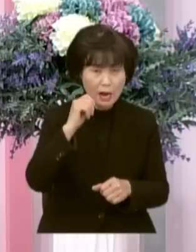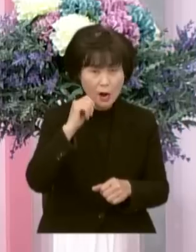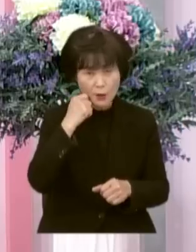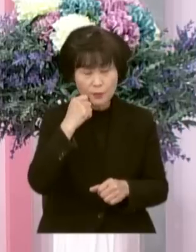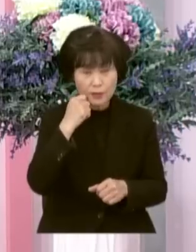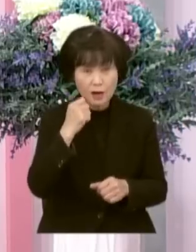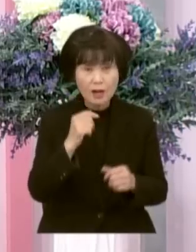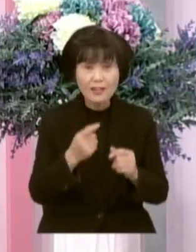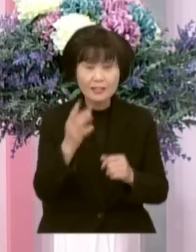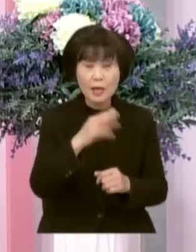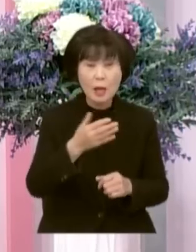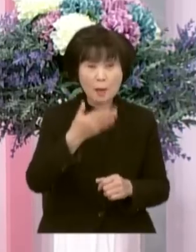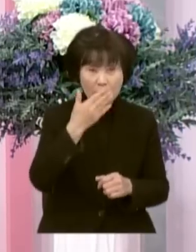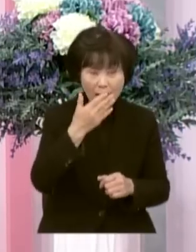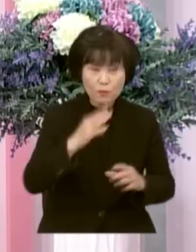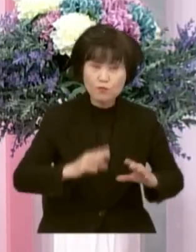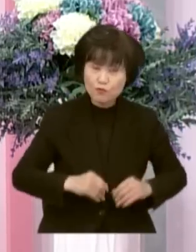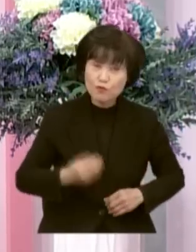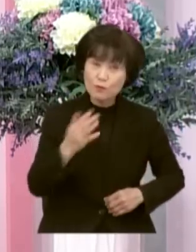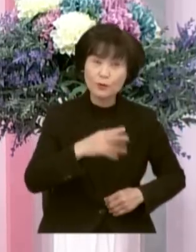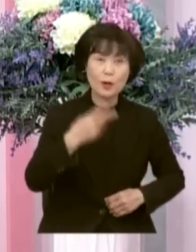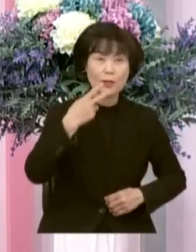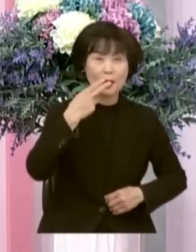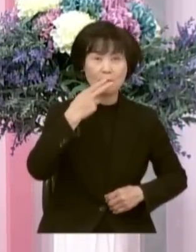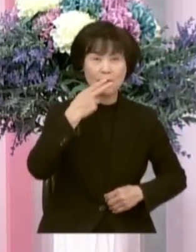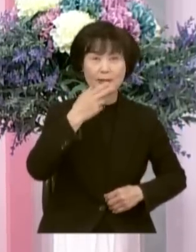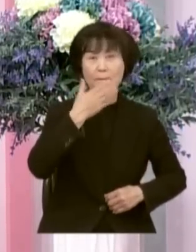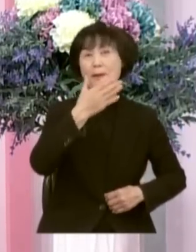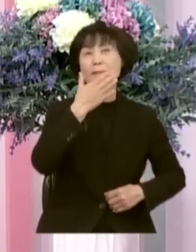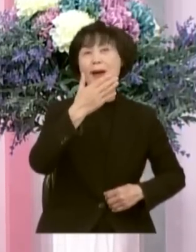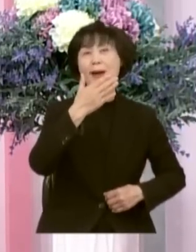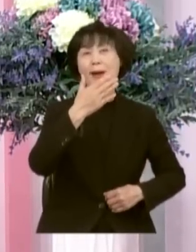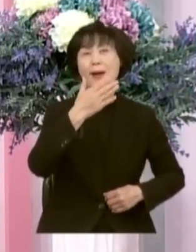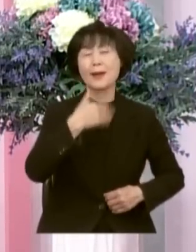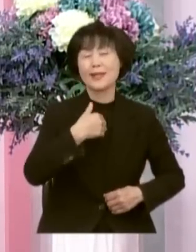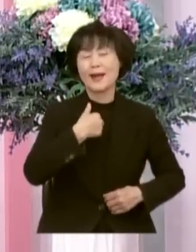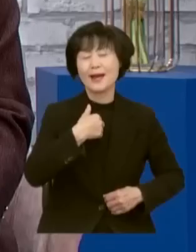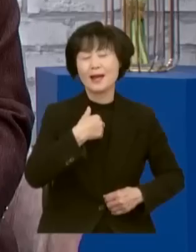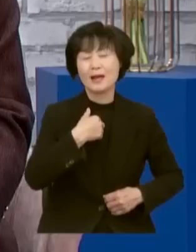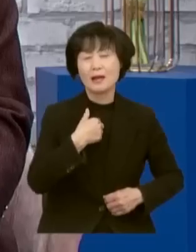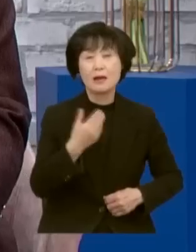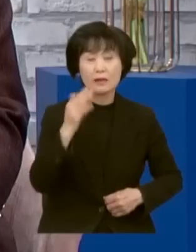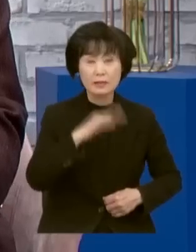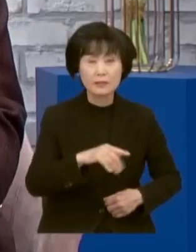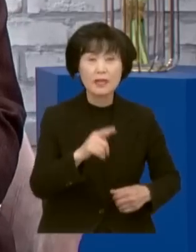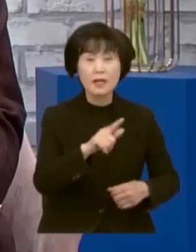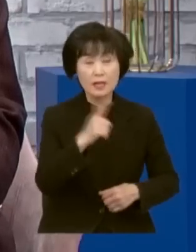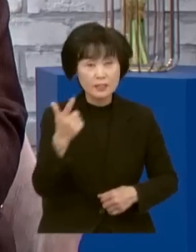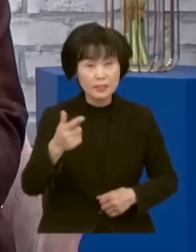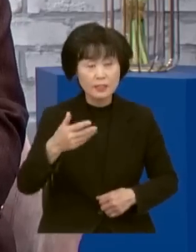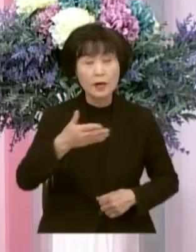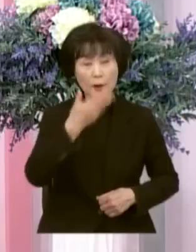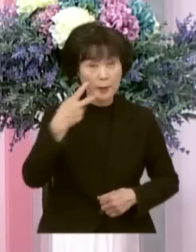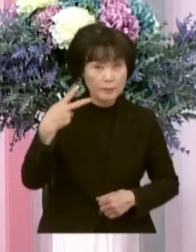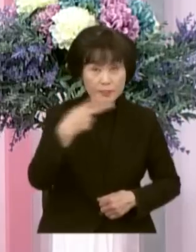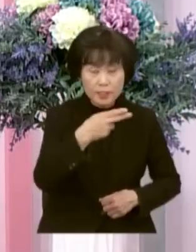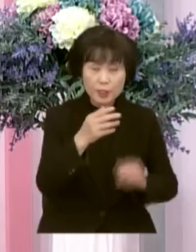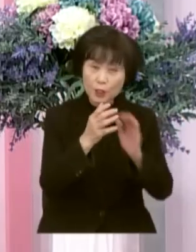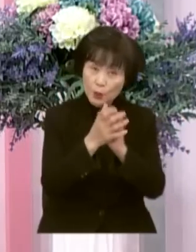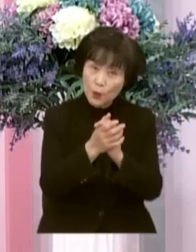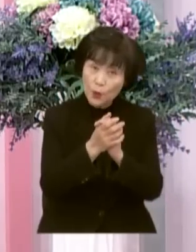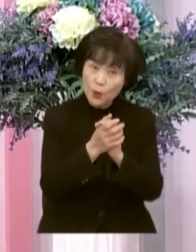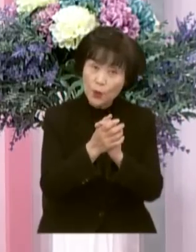40일 정말 밥은 안 먹어도 담배는 피고 살겠다 막 이런 정도로 완전 꼴찌였어요. 40일 저녁 금식 기도했잖아요. 네, 네, 네.